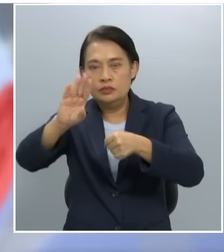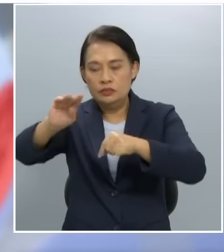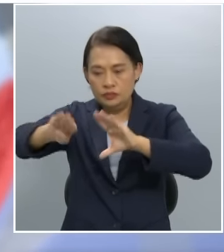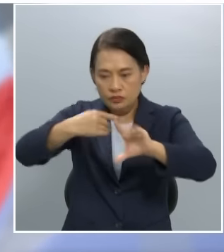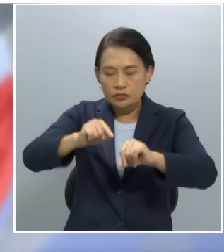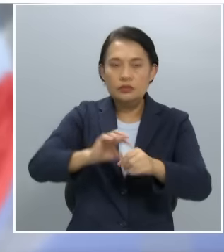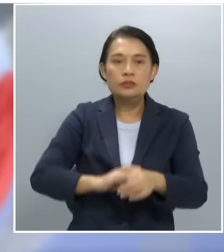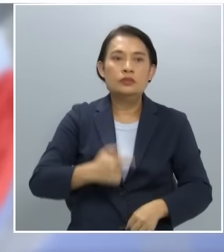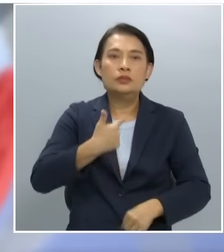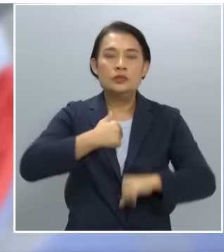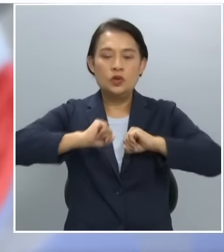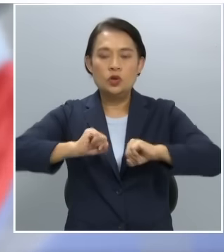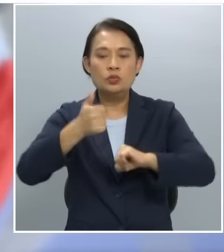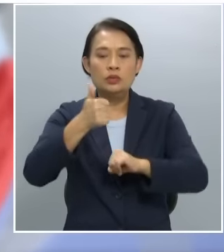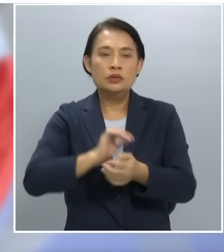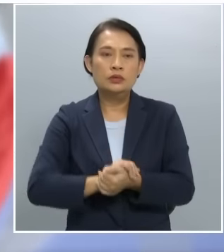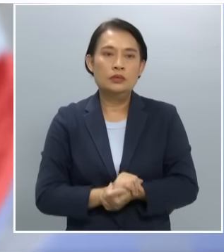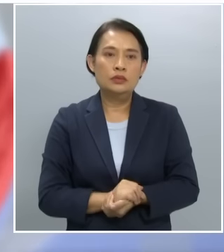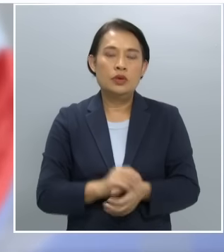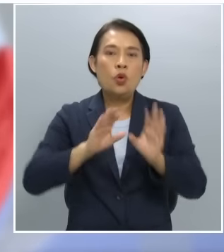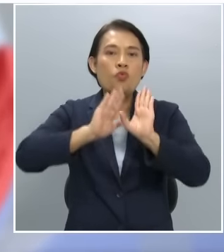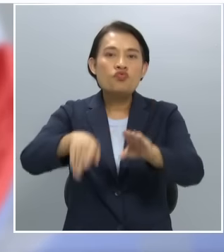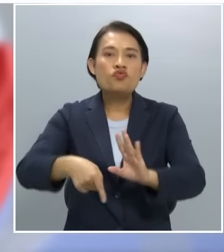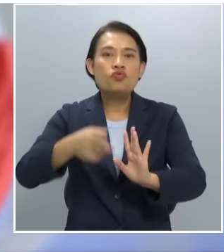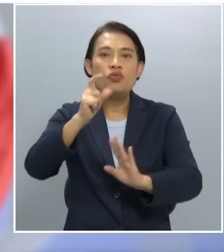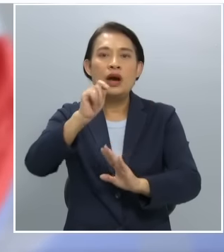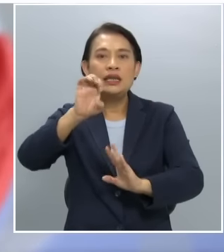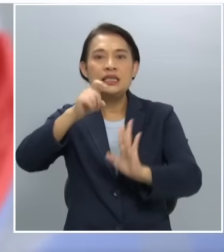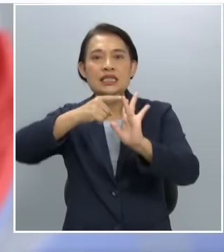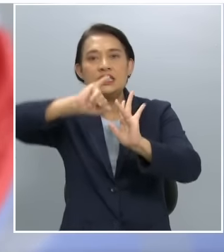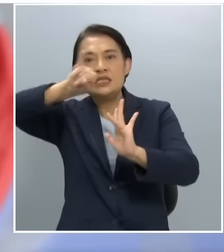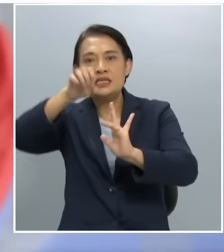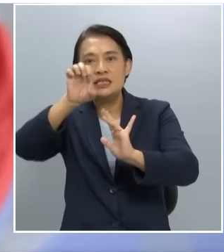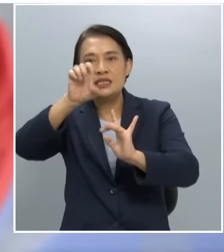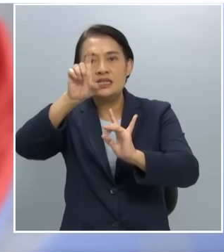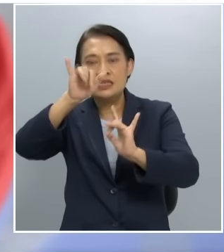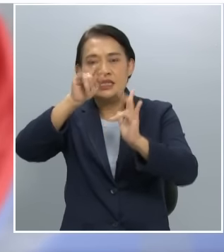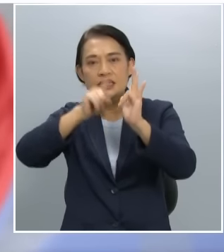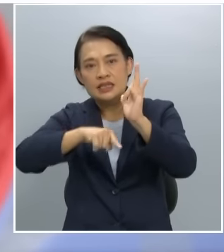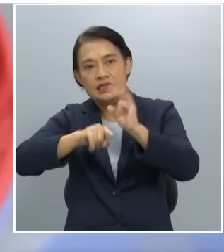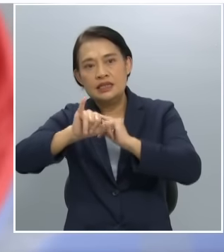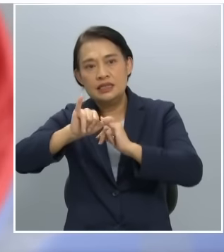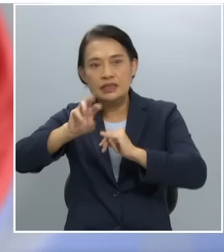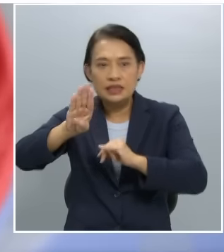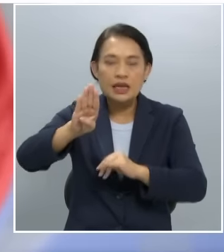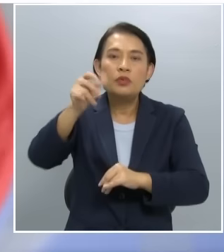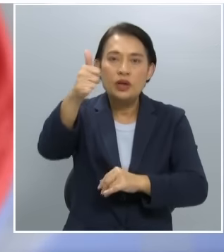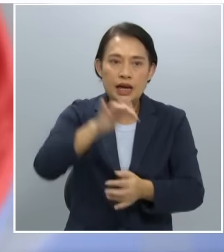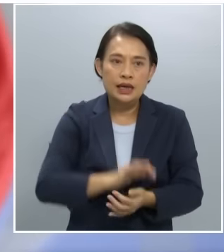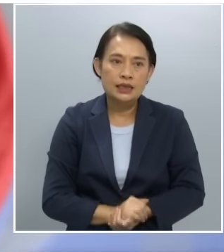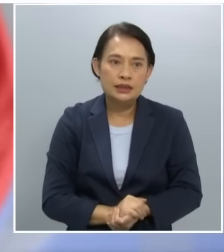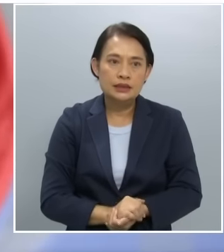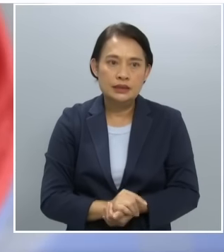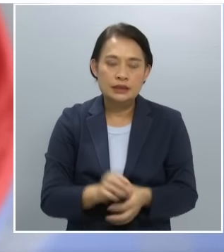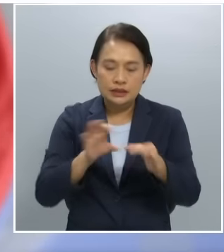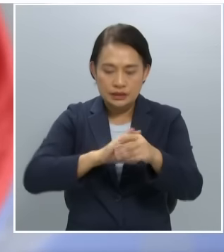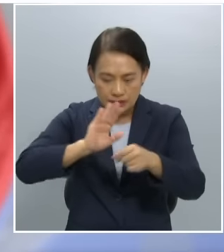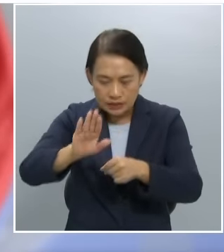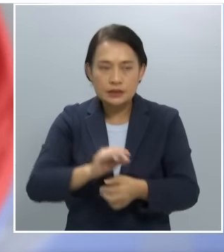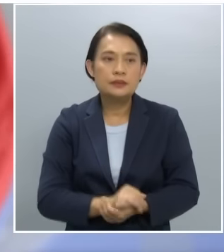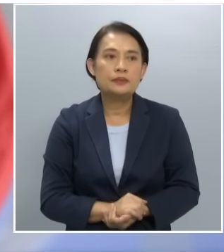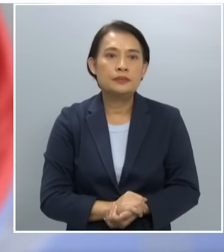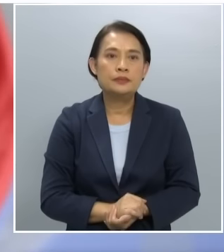กัญชัยก็ได้ฝากไบอกอีเจี๊ยบเบี้บด่วนก็ได้เดี๋ยวเจี๊ยบมันก็บอกมาส่งอะไรอย่างเงี้ยหรือจ่ายพิชิตก็ได้อ่าดราม่าแิใช่